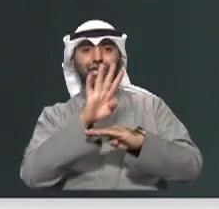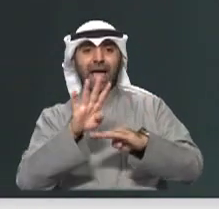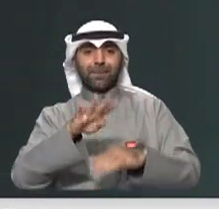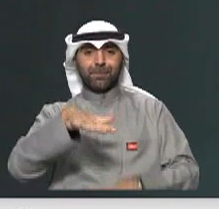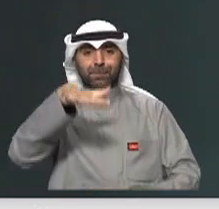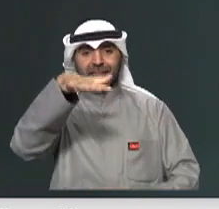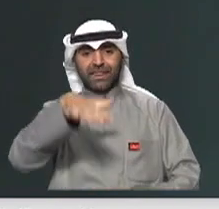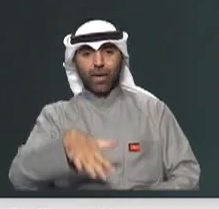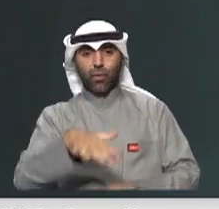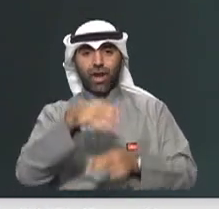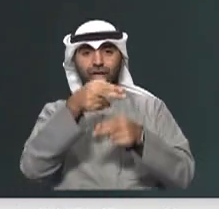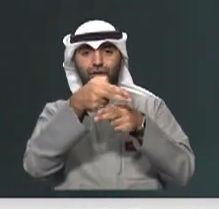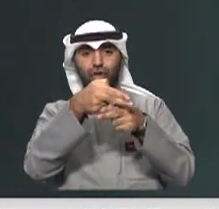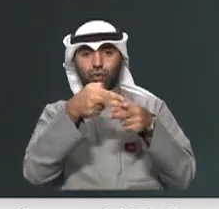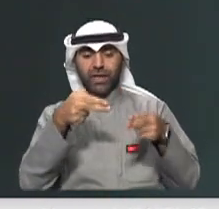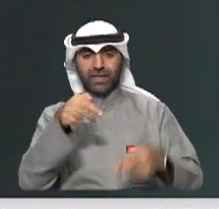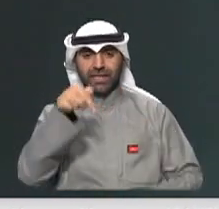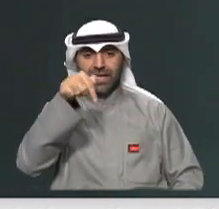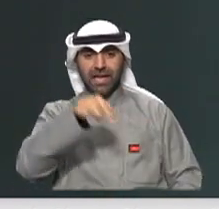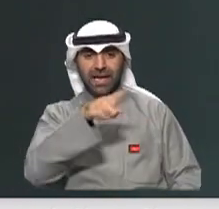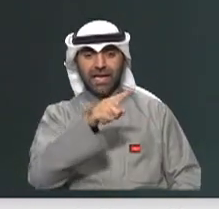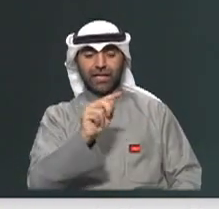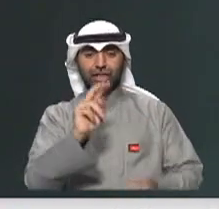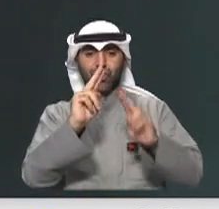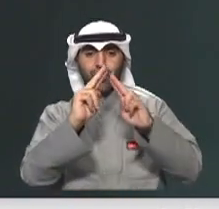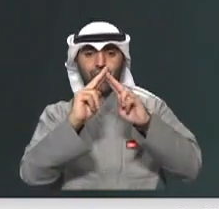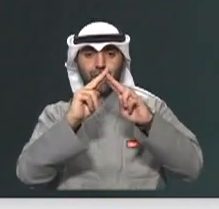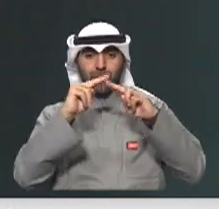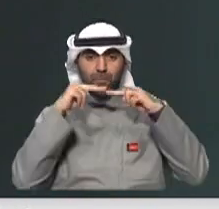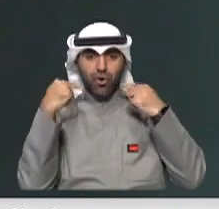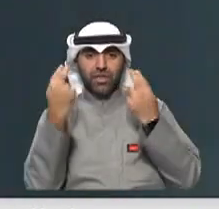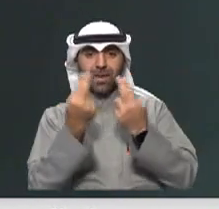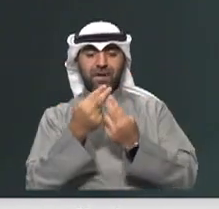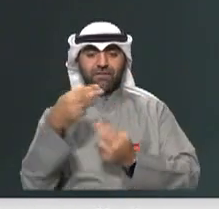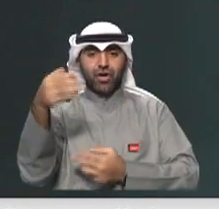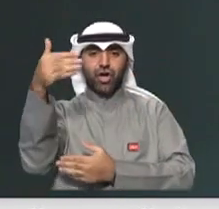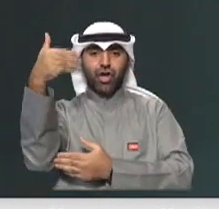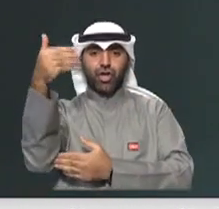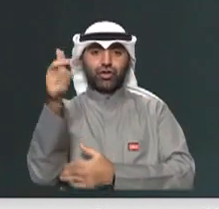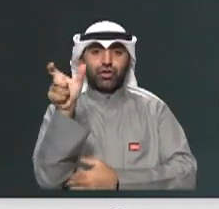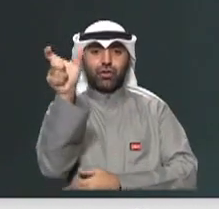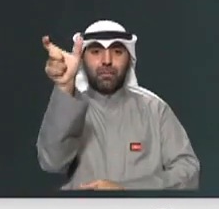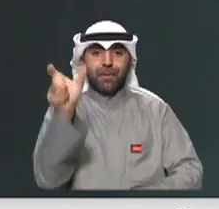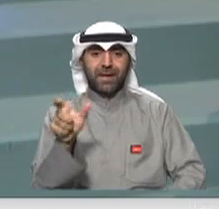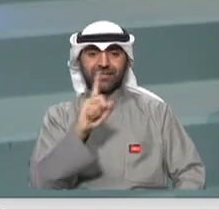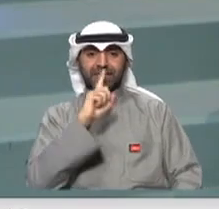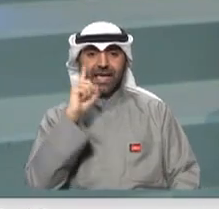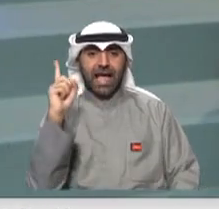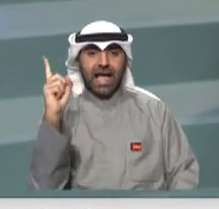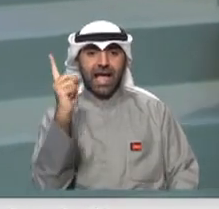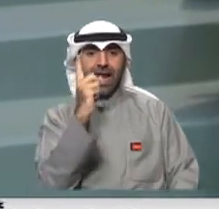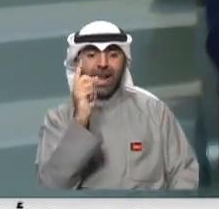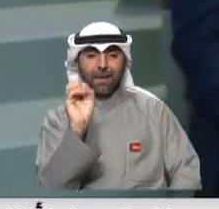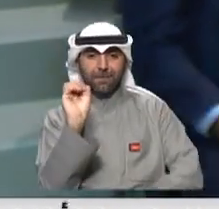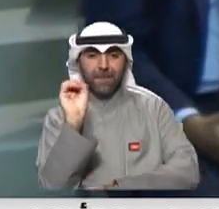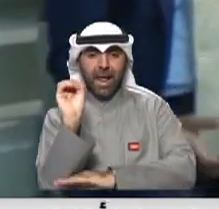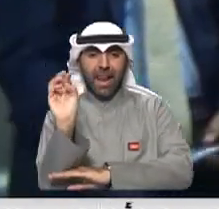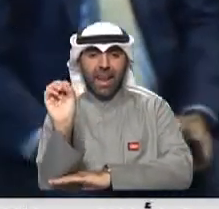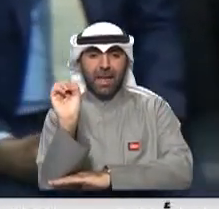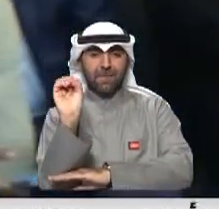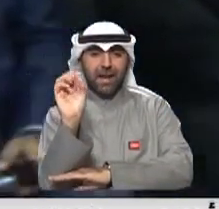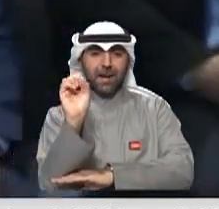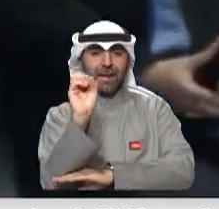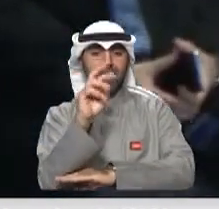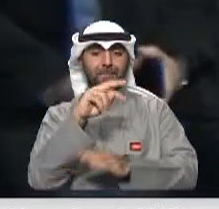الزمن، أطلقتم من خلالها معارض متجولة في شرق العالم وغربه. الدبلوماسية والفن